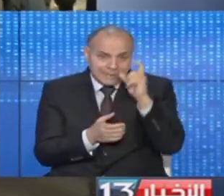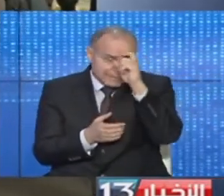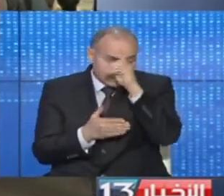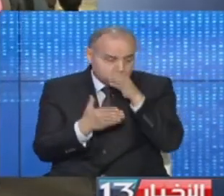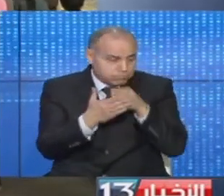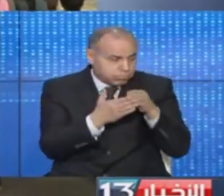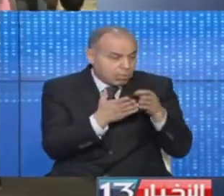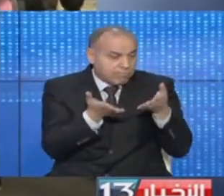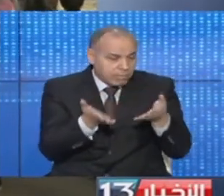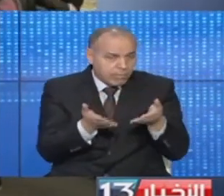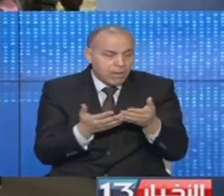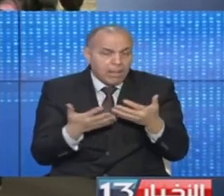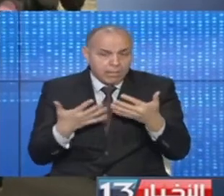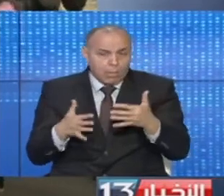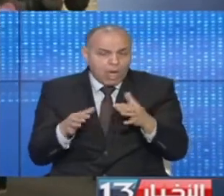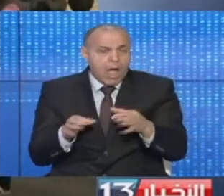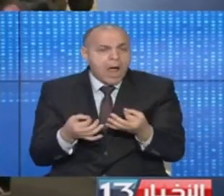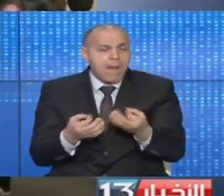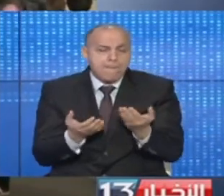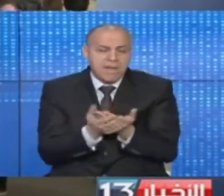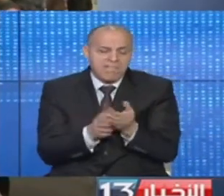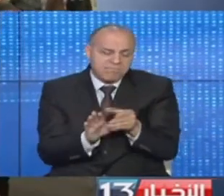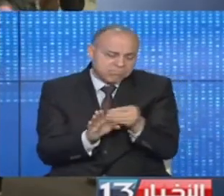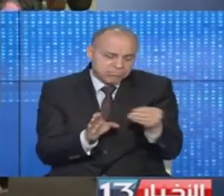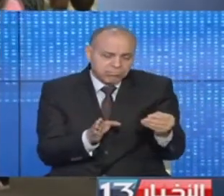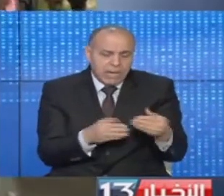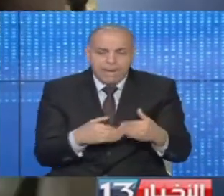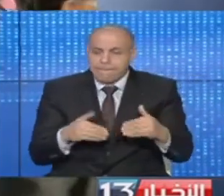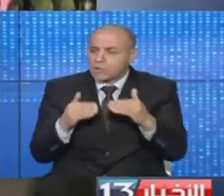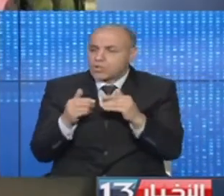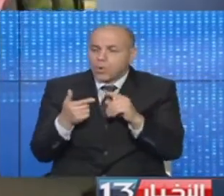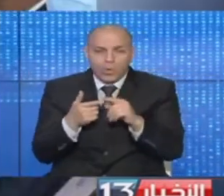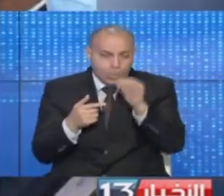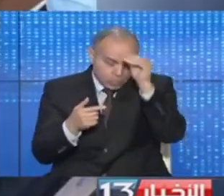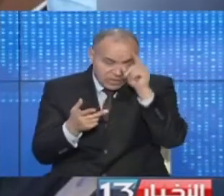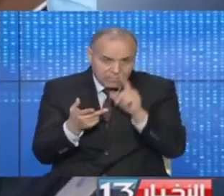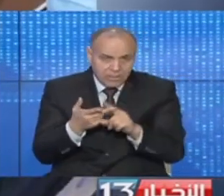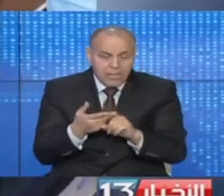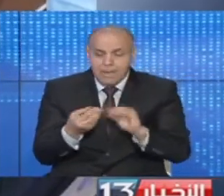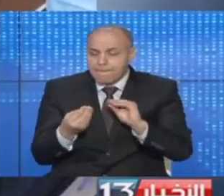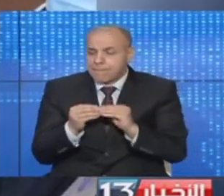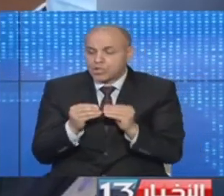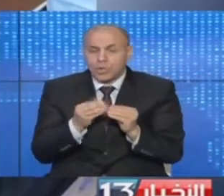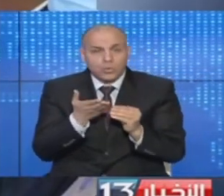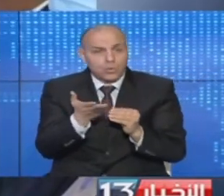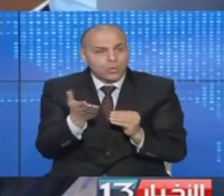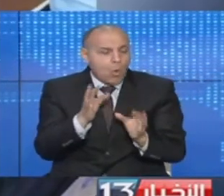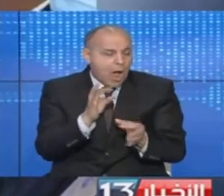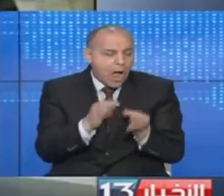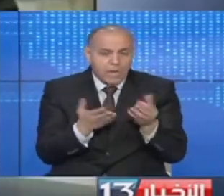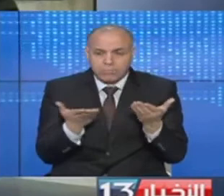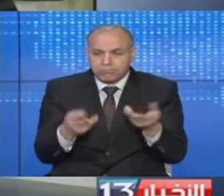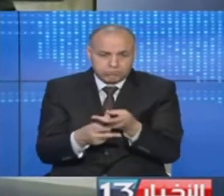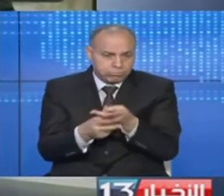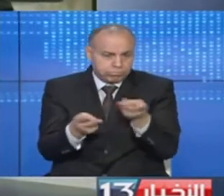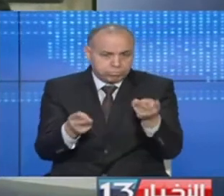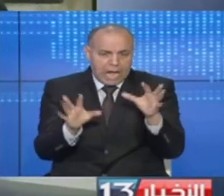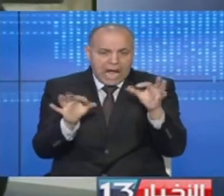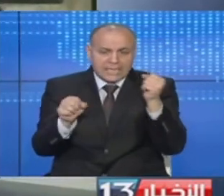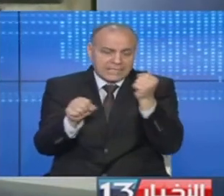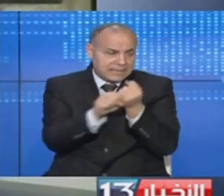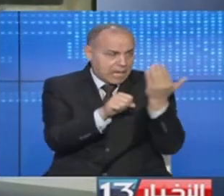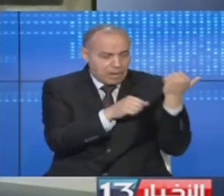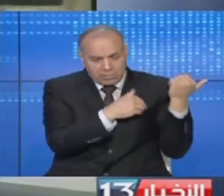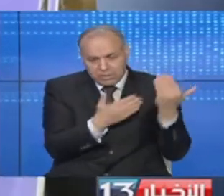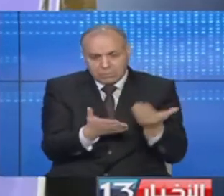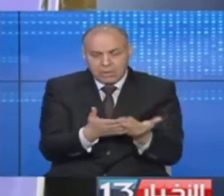الصعوبات ولكن تم حل عديد الملفات معنا على المستوى الوطني. الإشكالات كما الحلول طرحت منذ